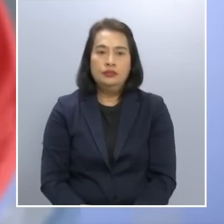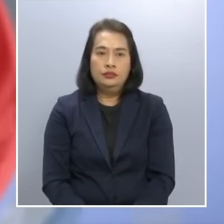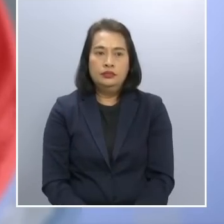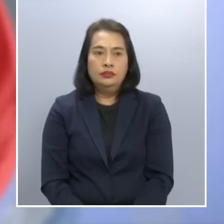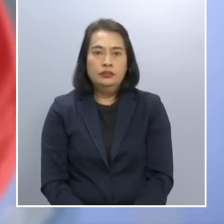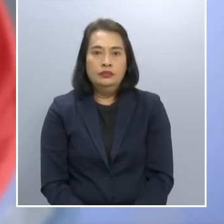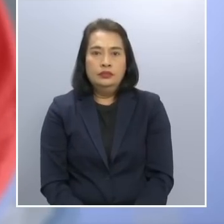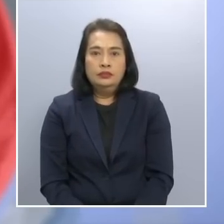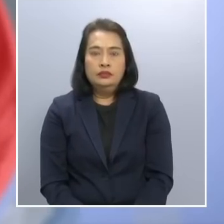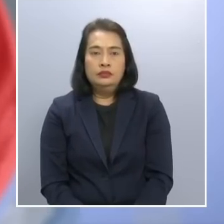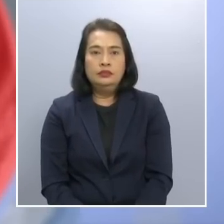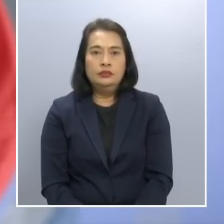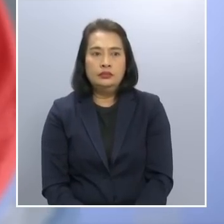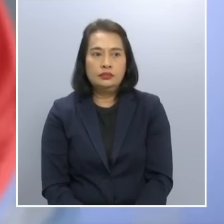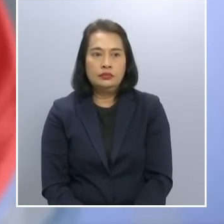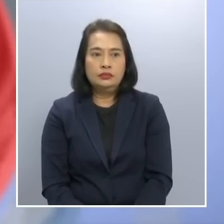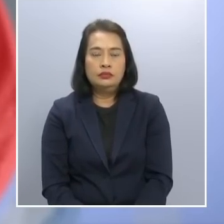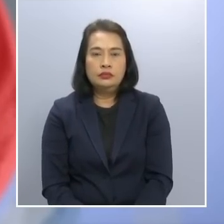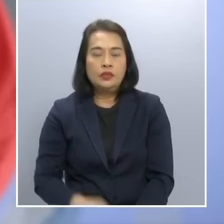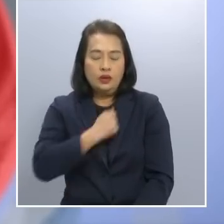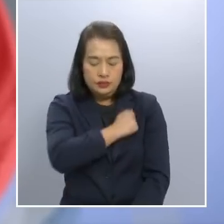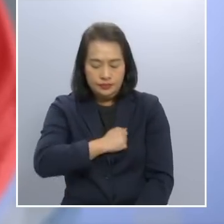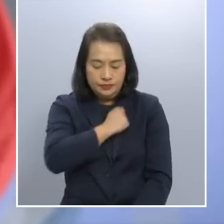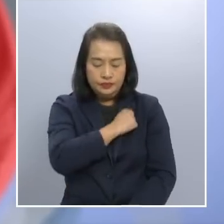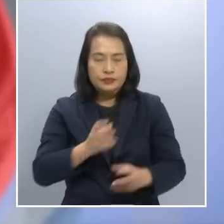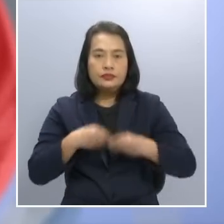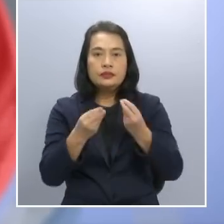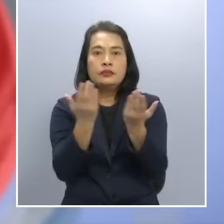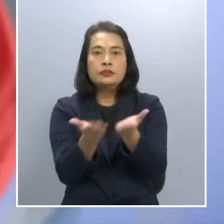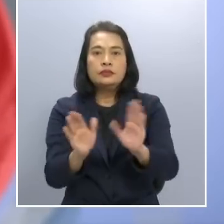ขอแสดงความเสียใจกับครอบครัวของผู้เสียชีวิตด้วยนะคะ